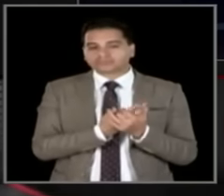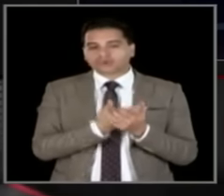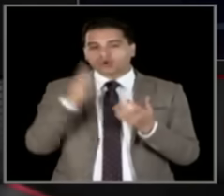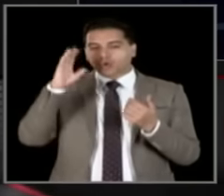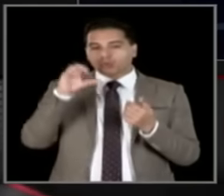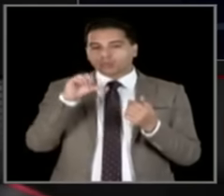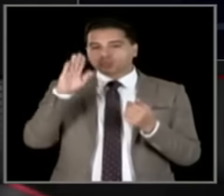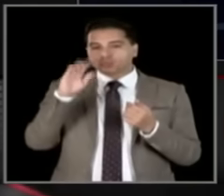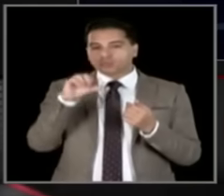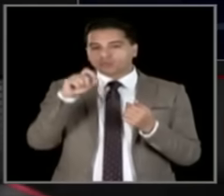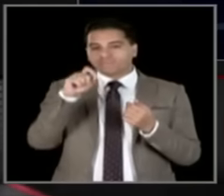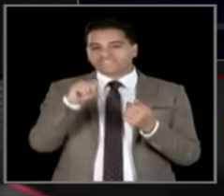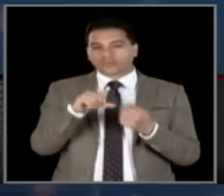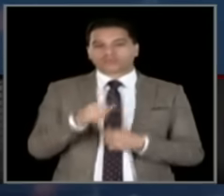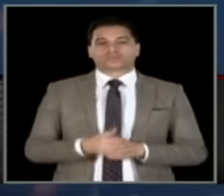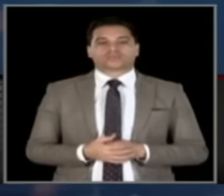كوسوفو.